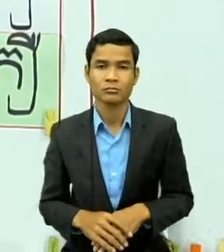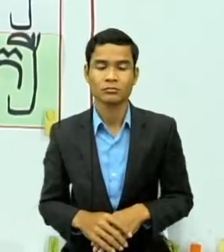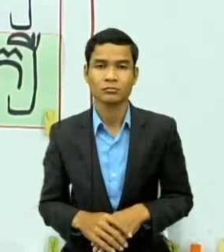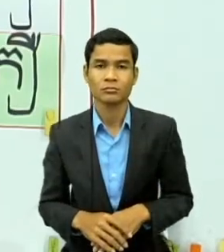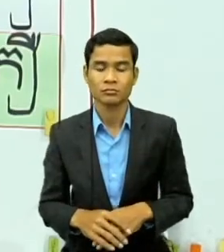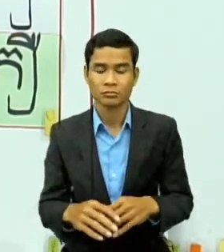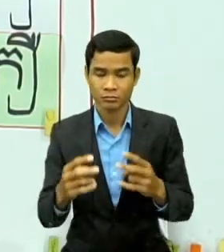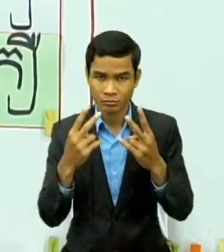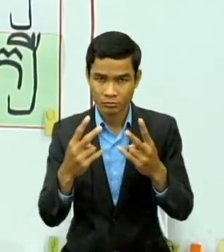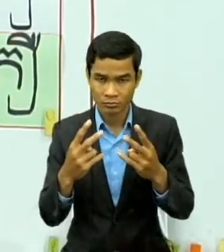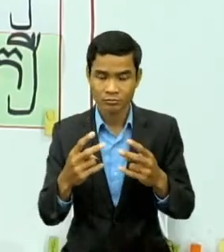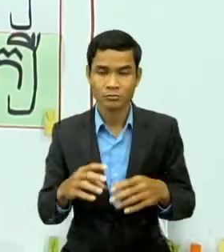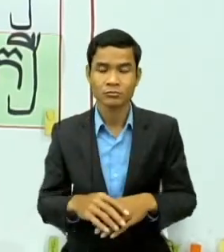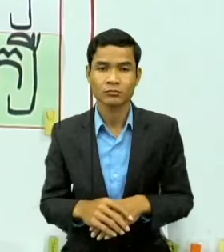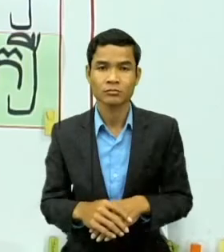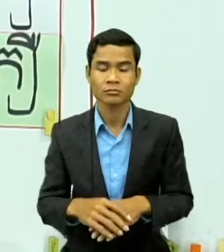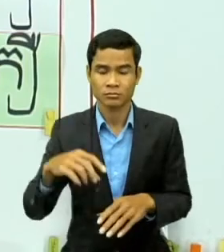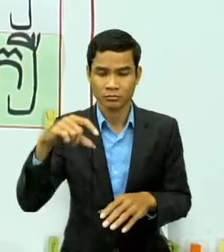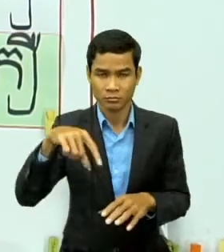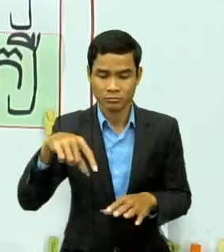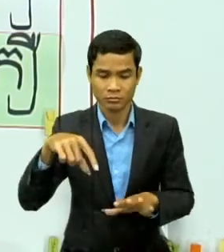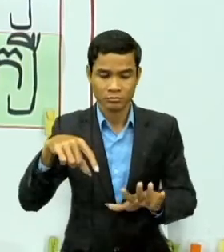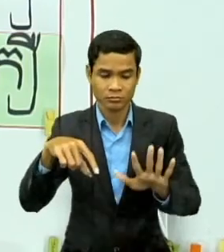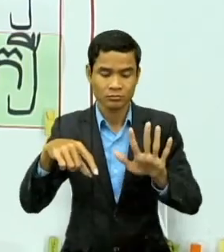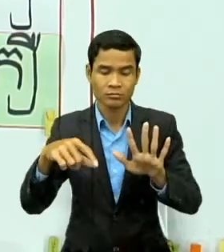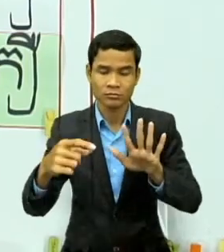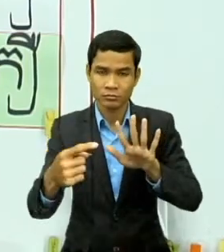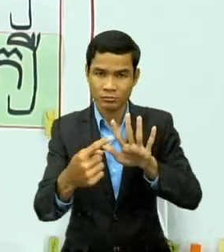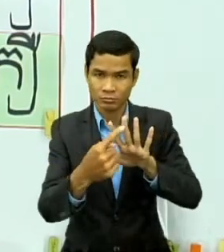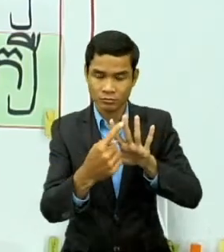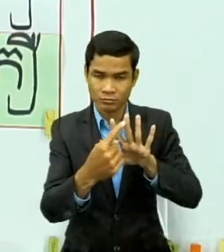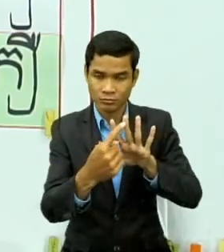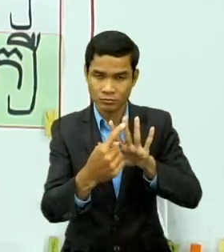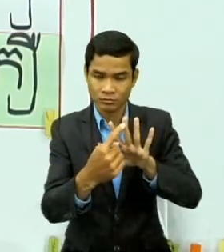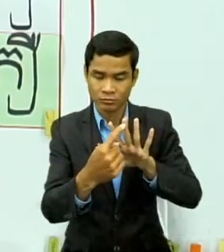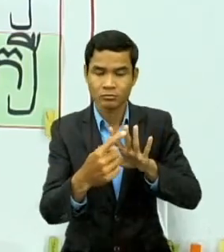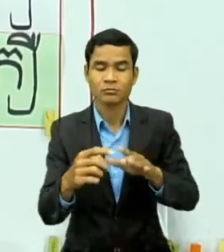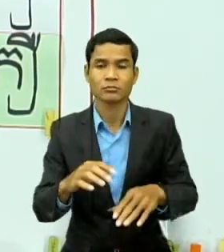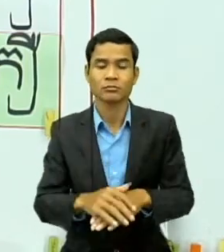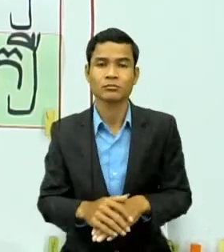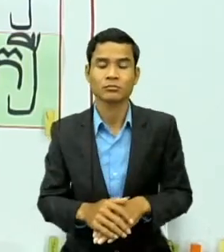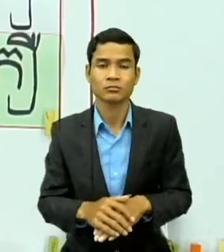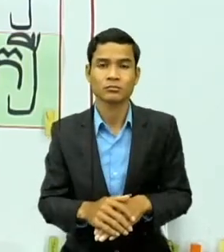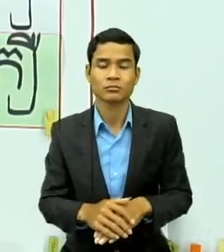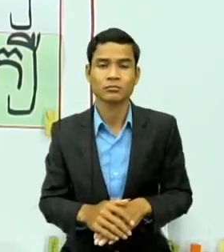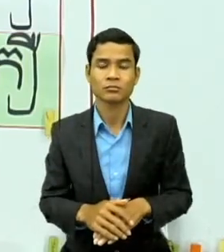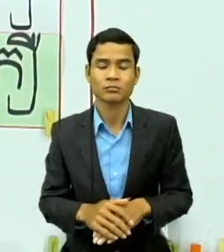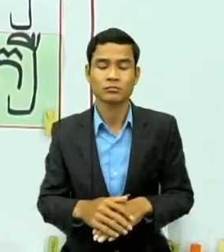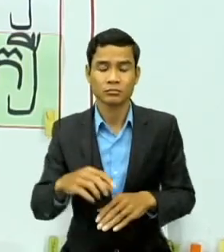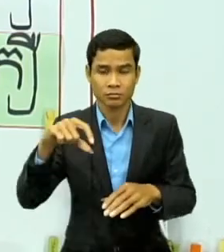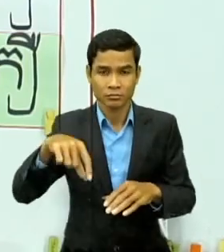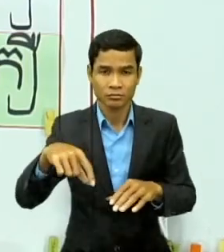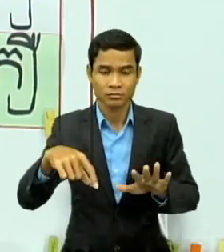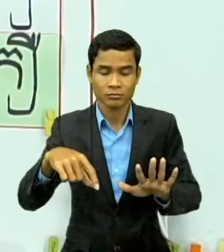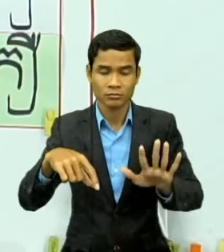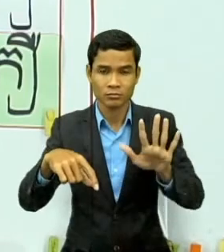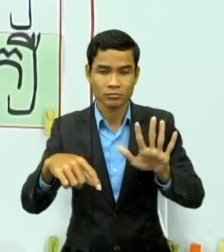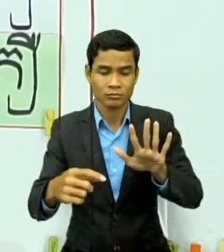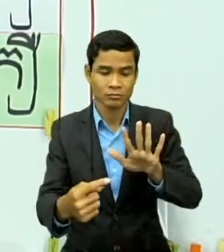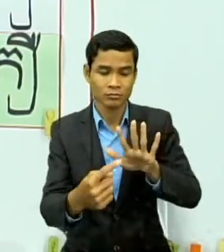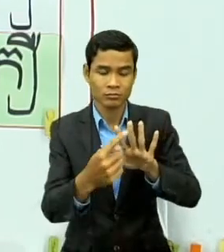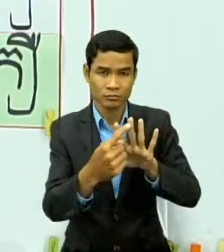ផ្ទៀងផ្ទាត់កអឺកើចាក